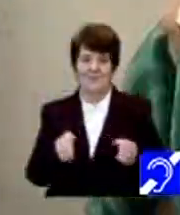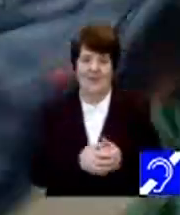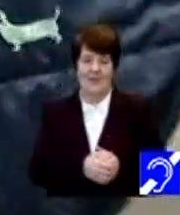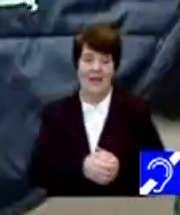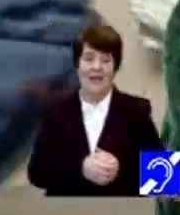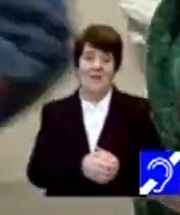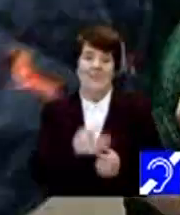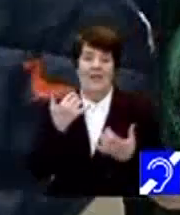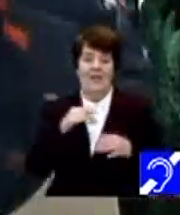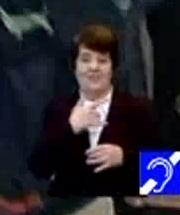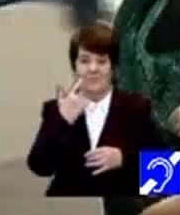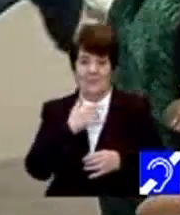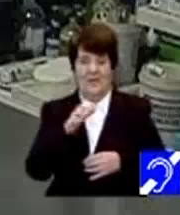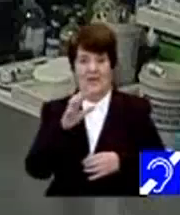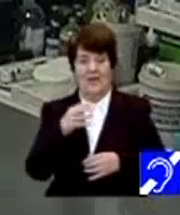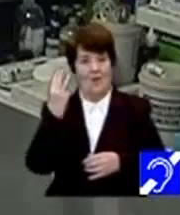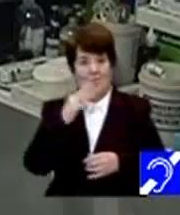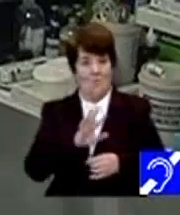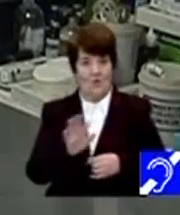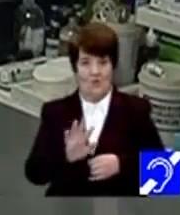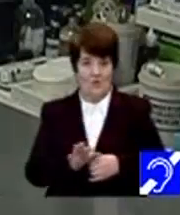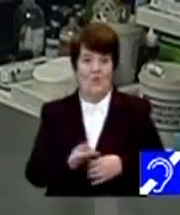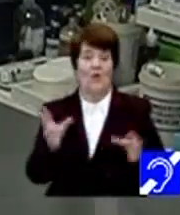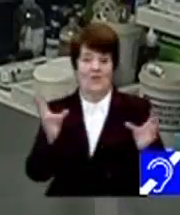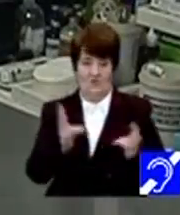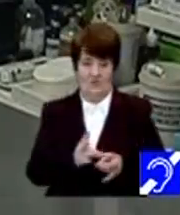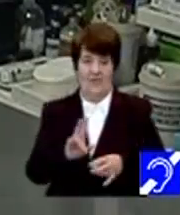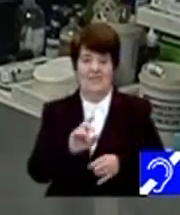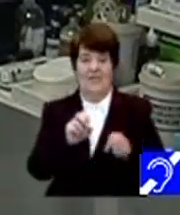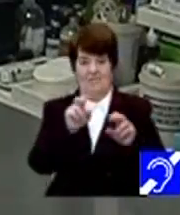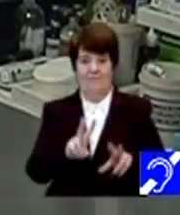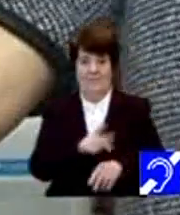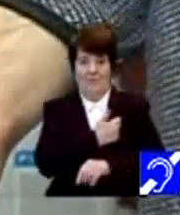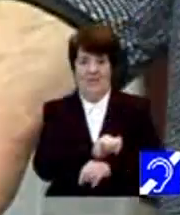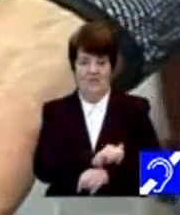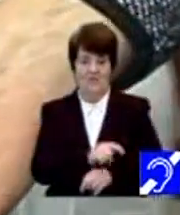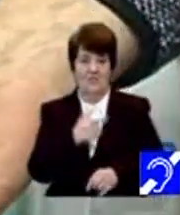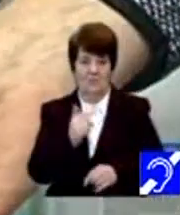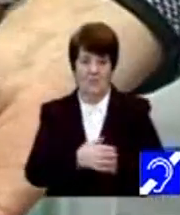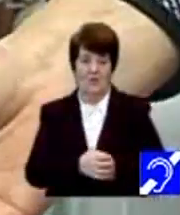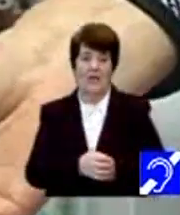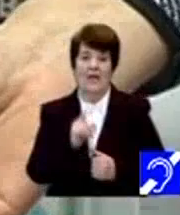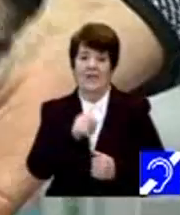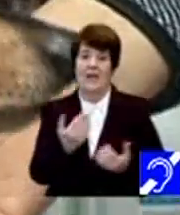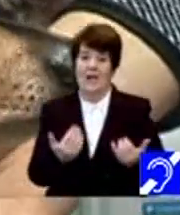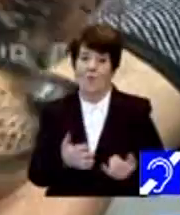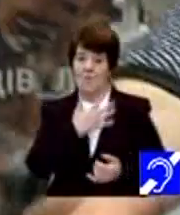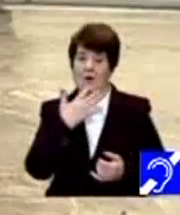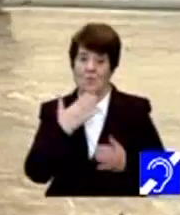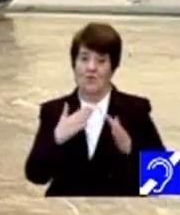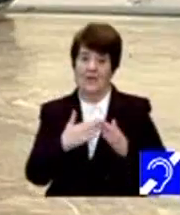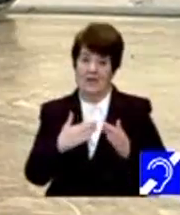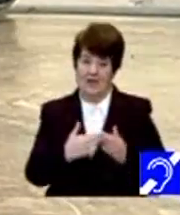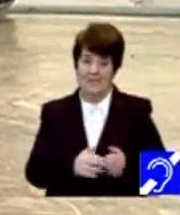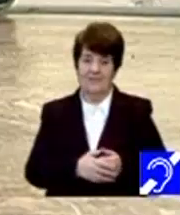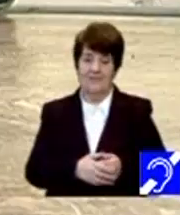meargă. Veterinarii spun că nu mai este un moft îmbrăcămintea, ci o necesitate pentru a proteja animalele de companie. Ele stau acum